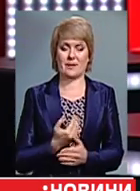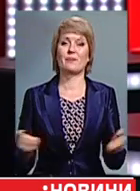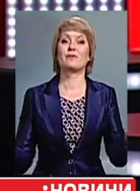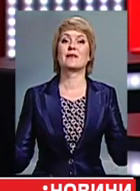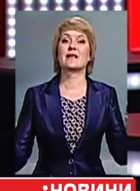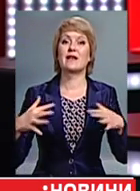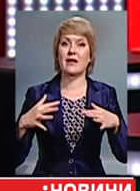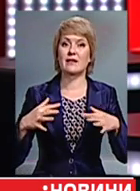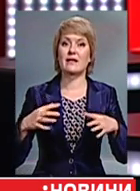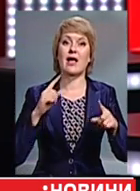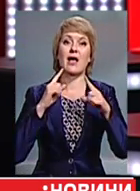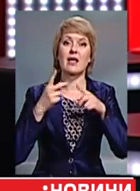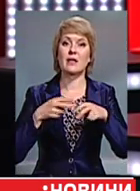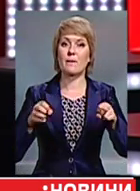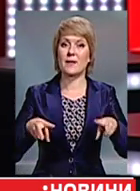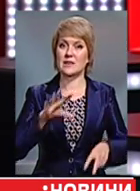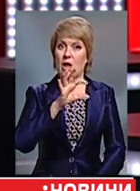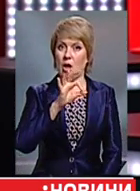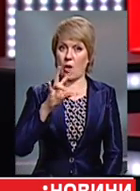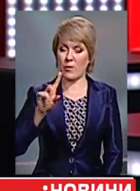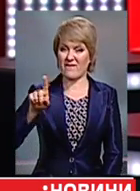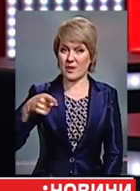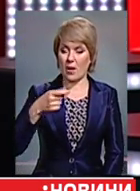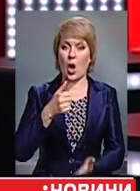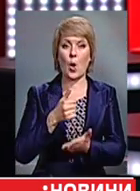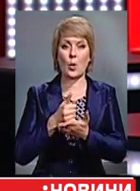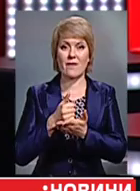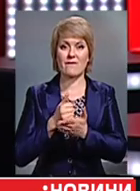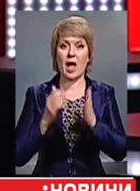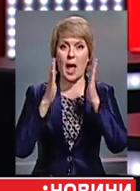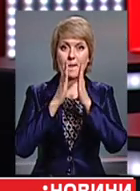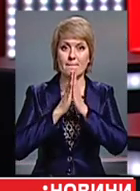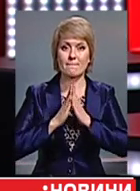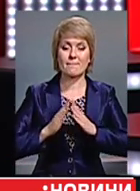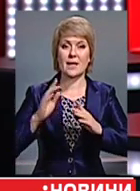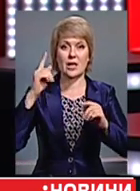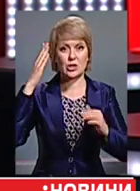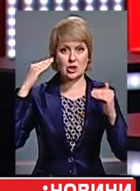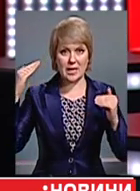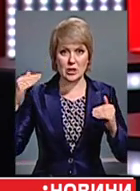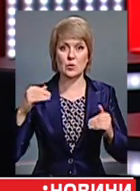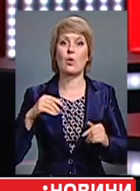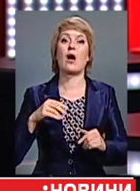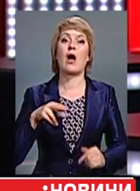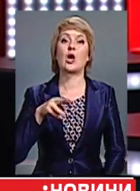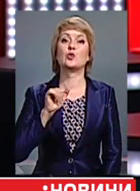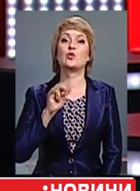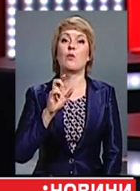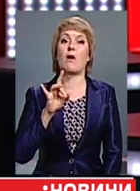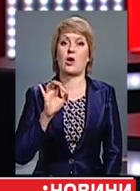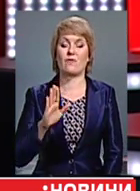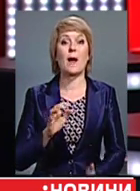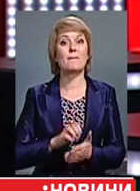Скликати Радбез ООН вимагає голова Меджлісу кримсько-татарського народу Рефат Чубаров. Причина – вчорашнє рішення окупаційної влади